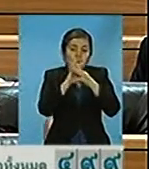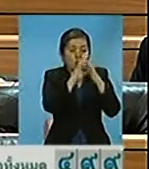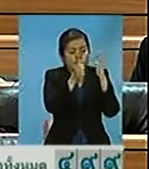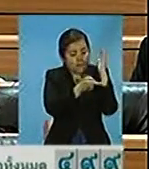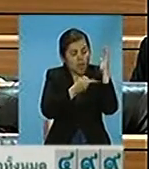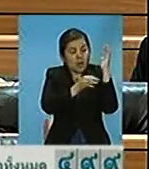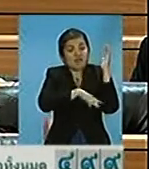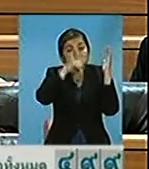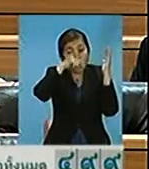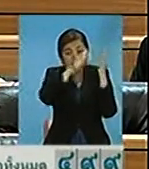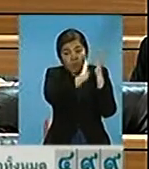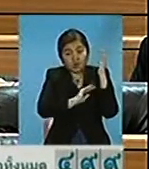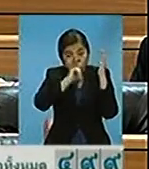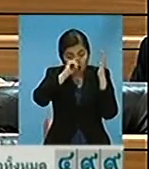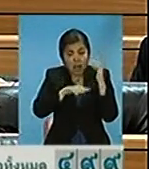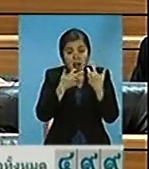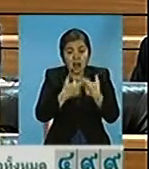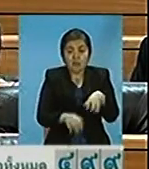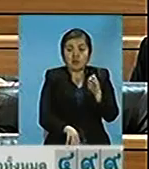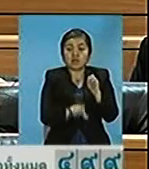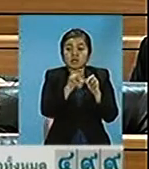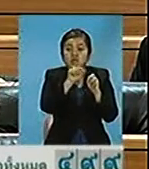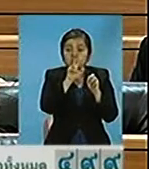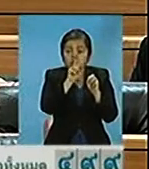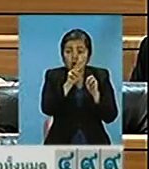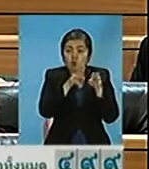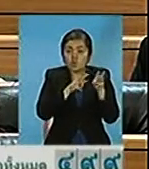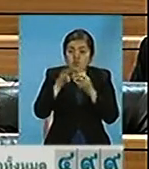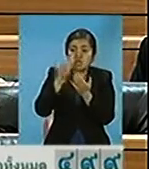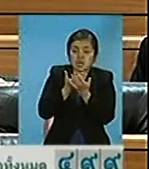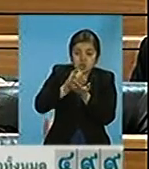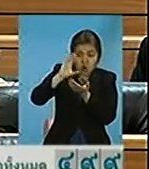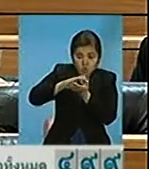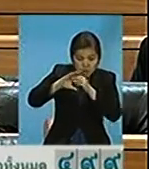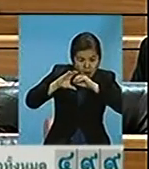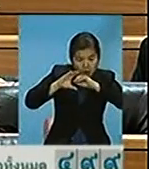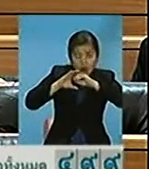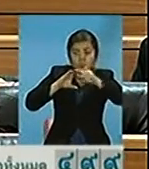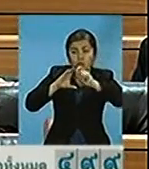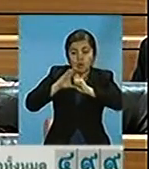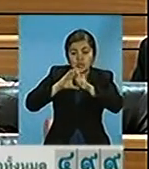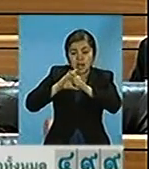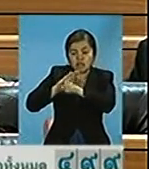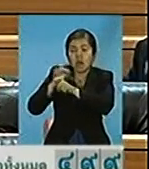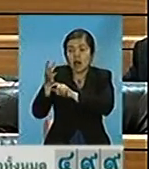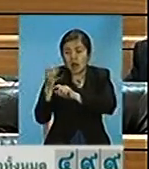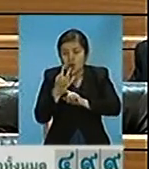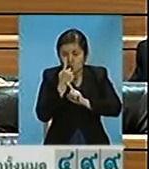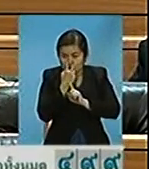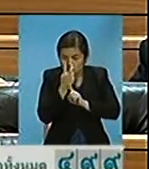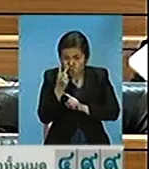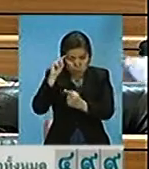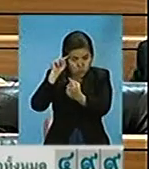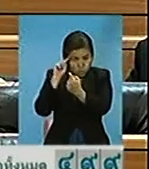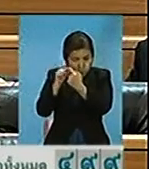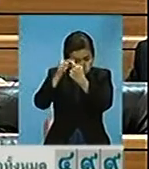ทีนี้ตามมาตราที่22นะครับการจะใช้เงินต่างๆเนี่ยมันต้องดูที่นโยบายดู